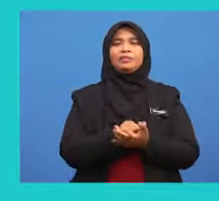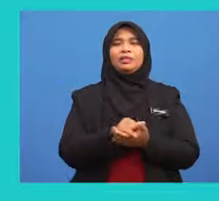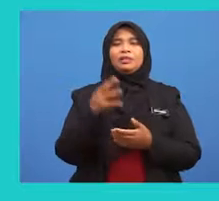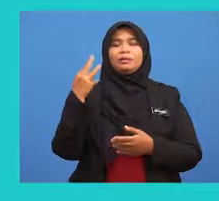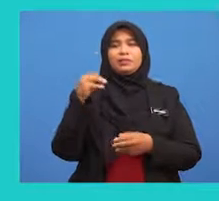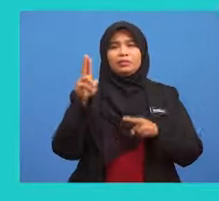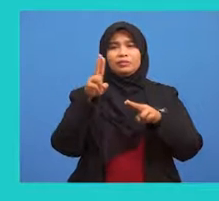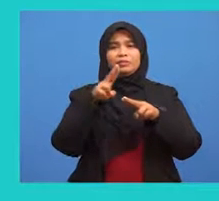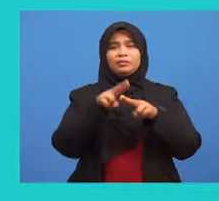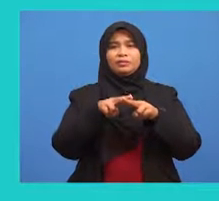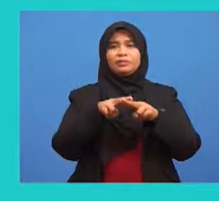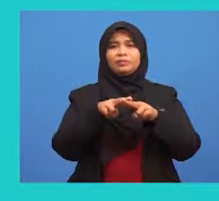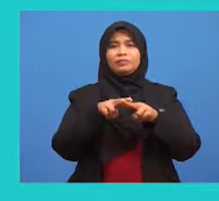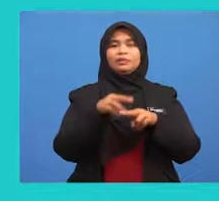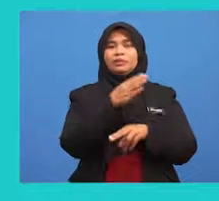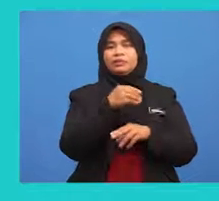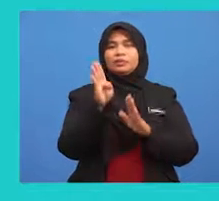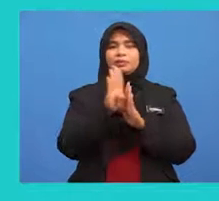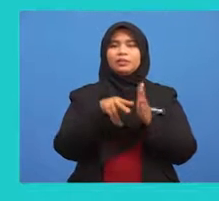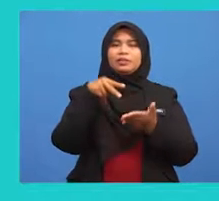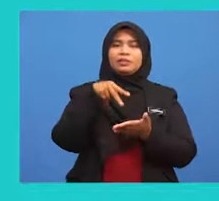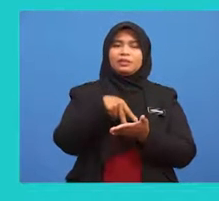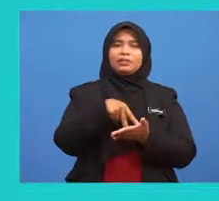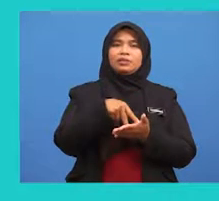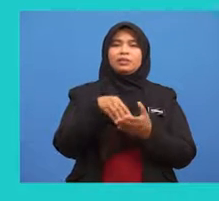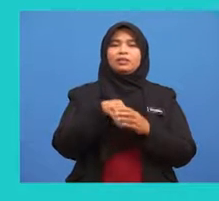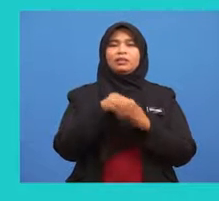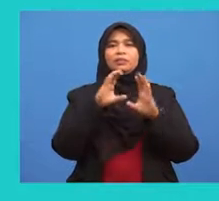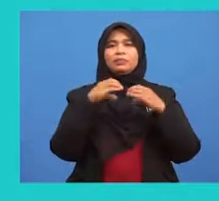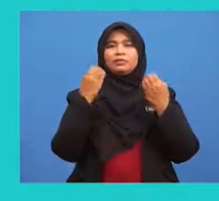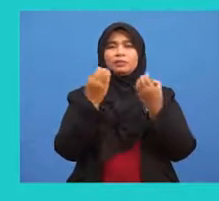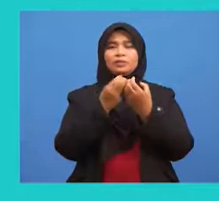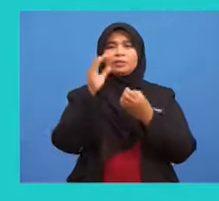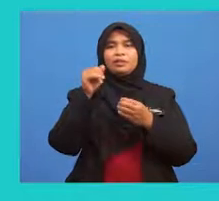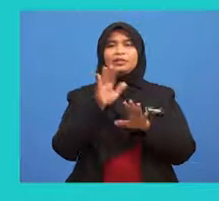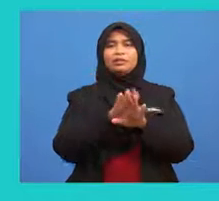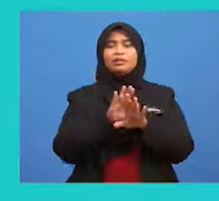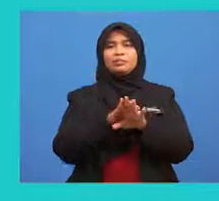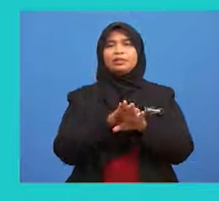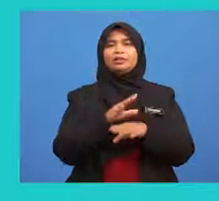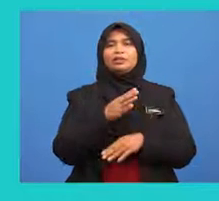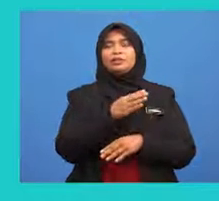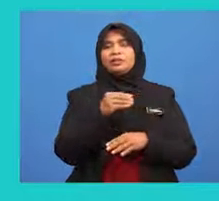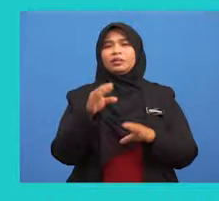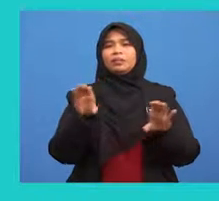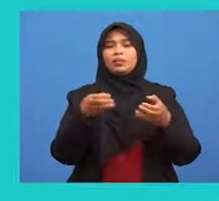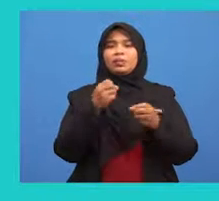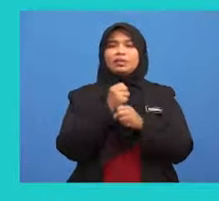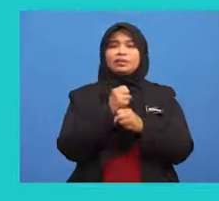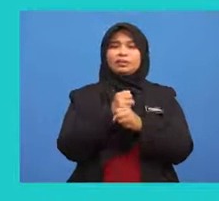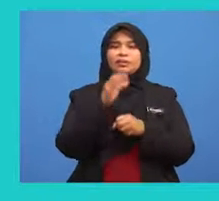Mereka duduk dan berdiri dalam kumpulan yang ramai sambil membuat kerja yang